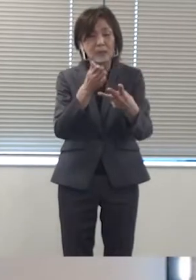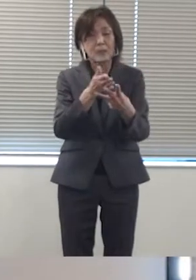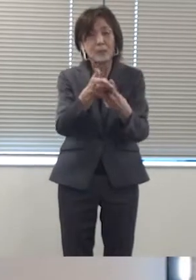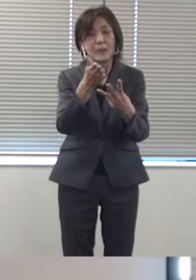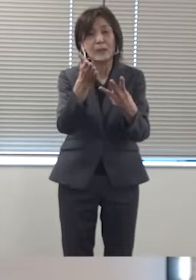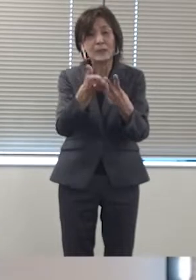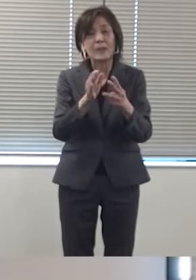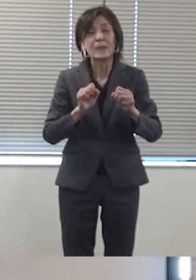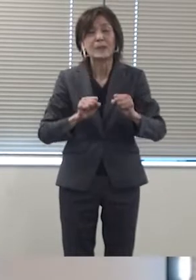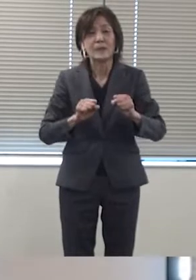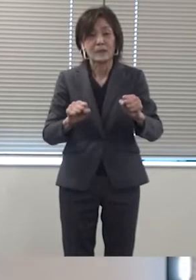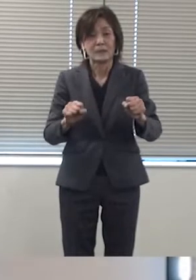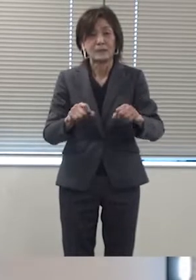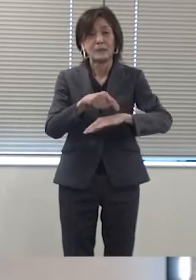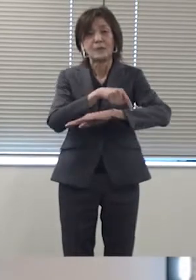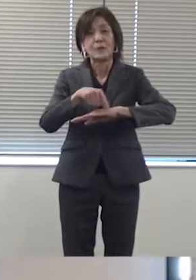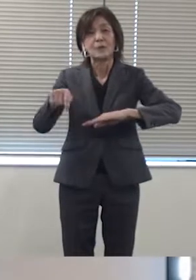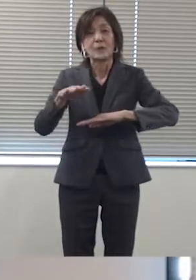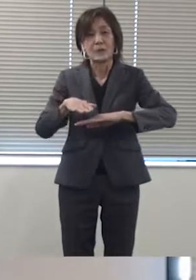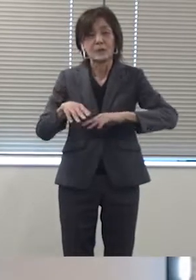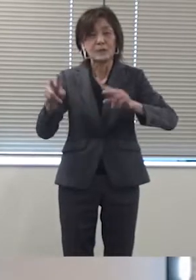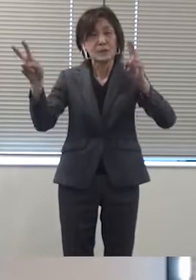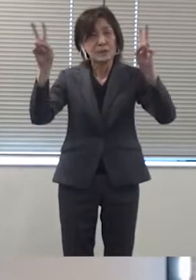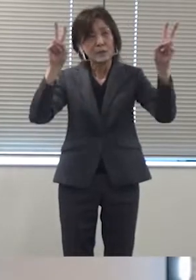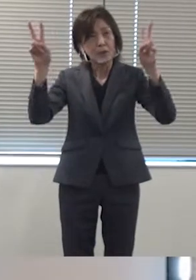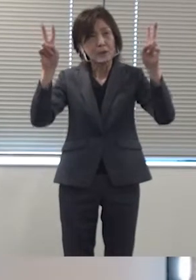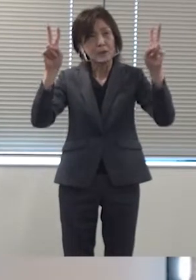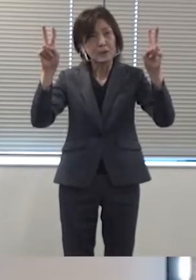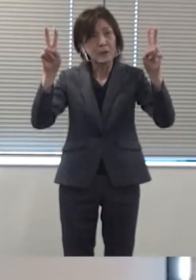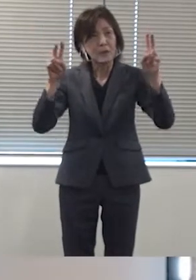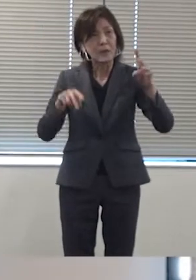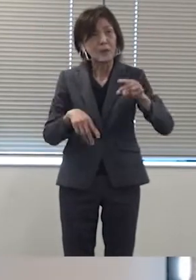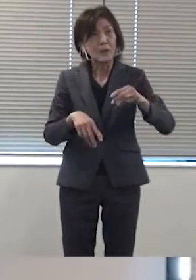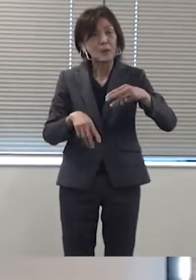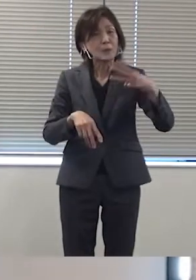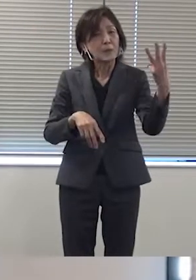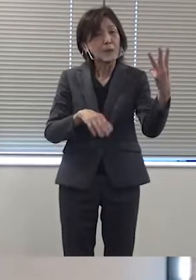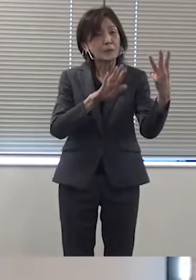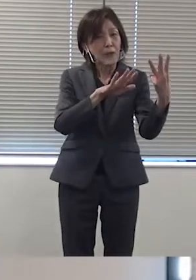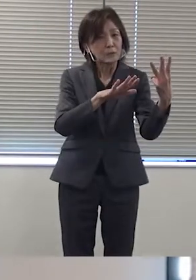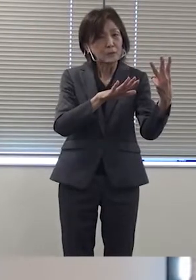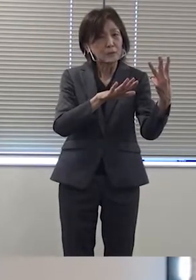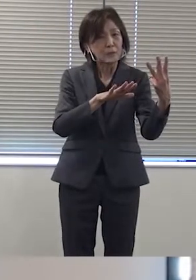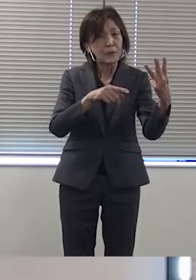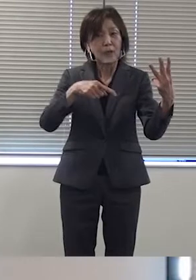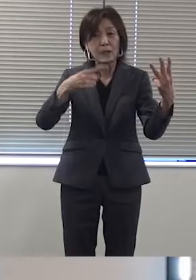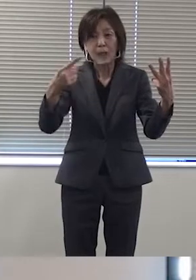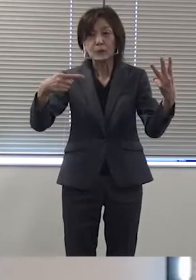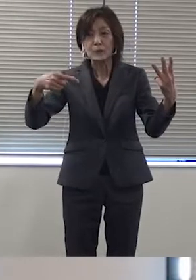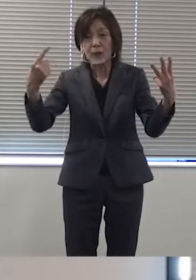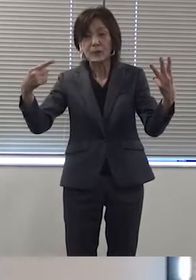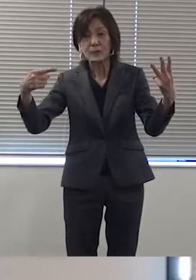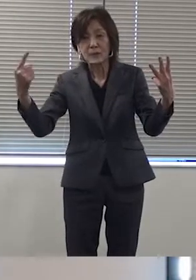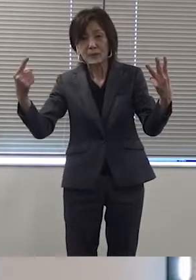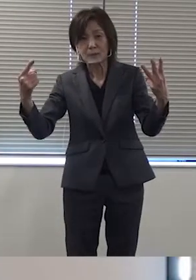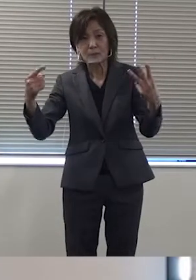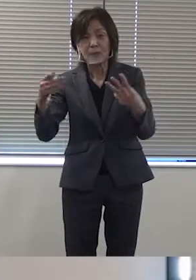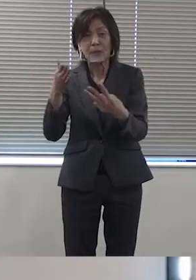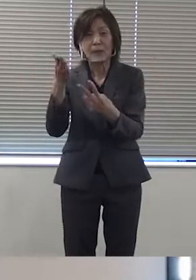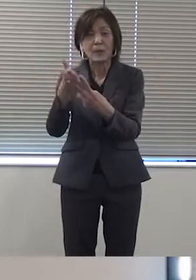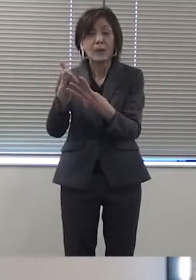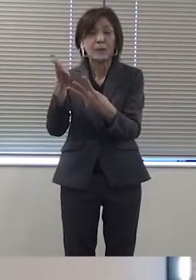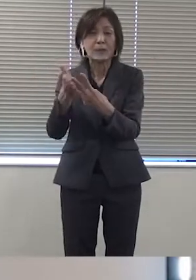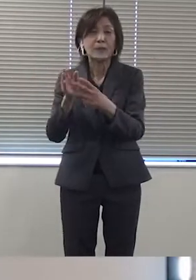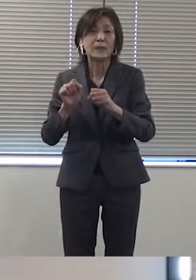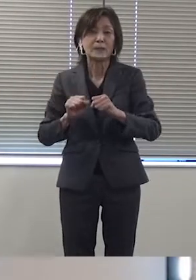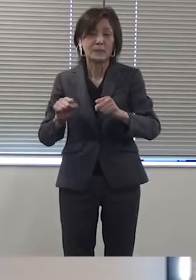一応予定は300社ぐらいでなので、100社ぐらい3回に分けるということに多分なると思いますが、いっぺんになくならないように出していき